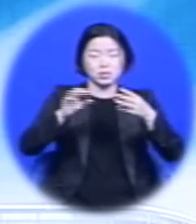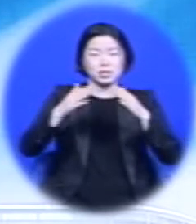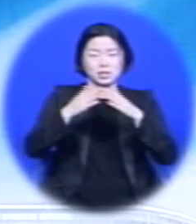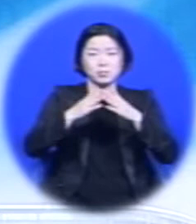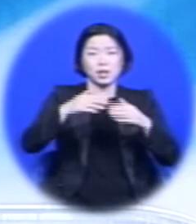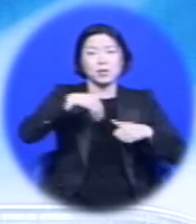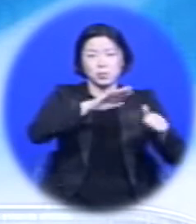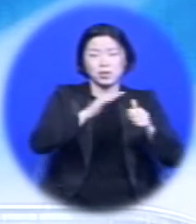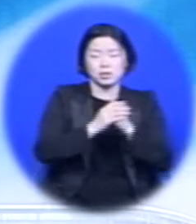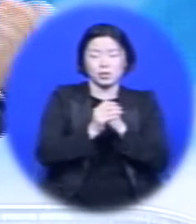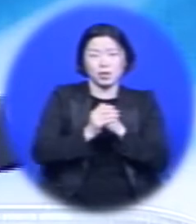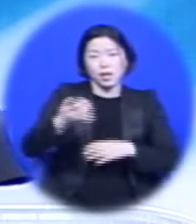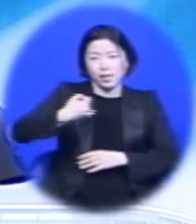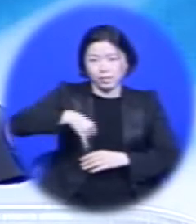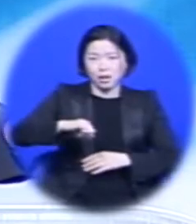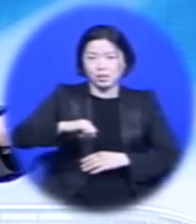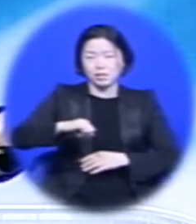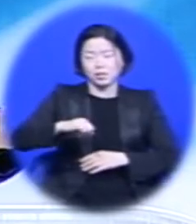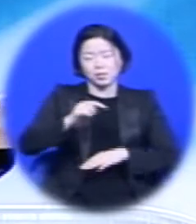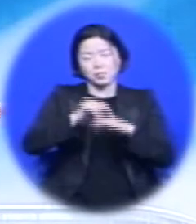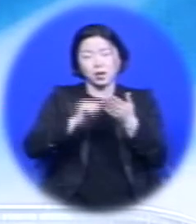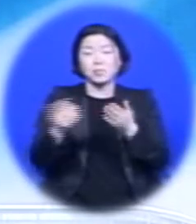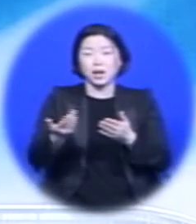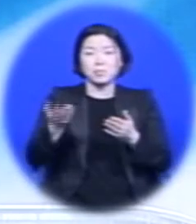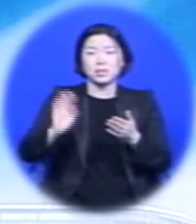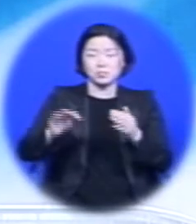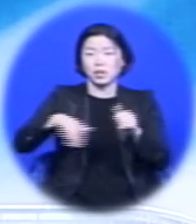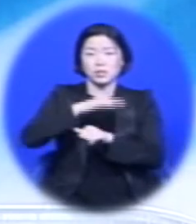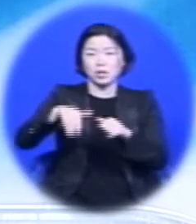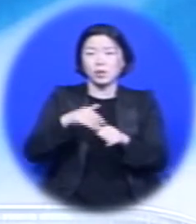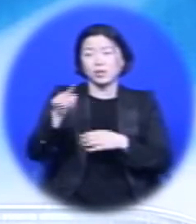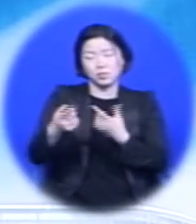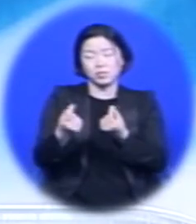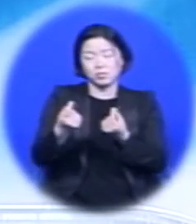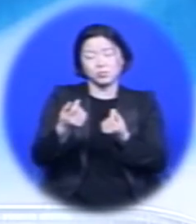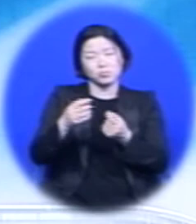마음이 상하지만 상황이 그런 상황이라고 그러니까 그냥 받은 거죠.